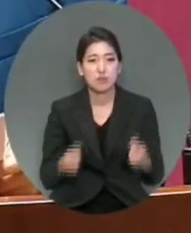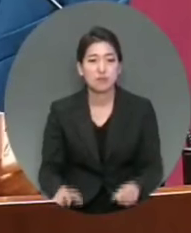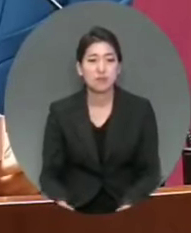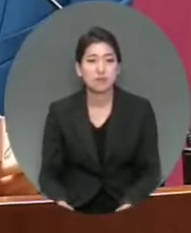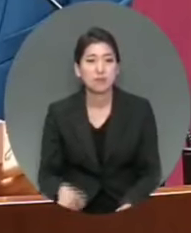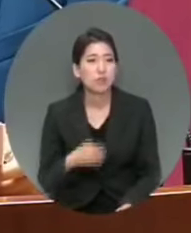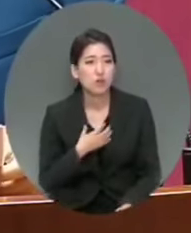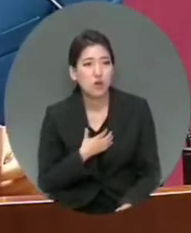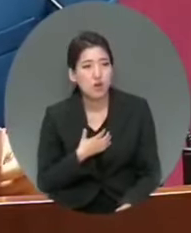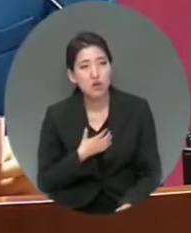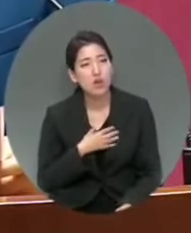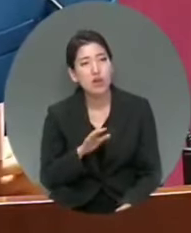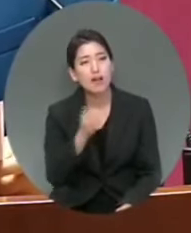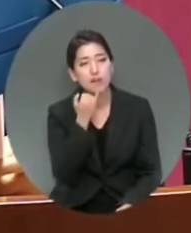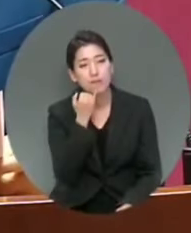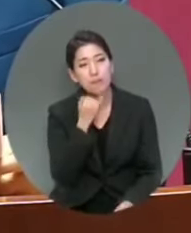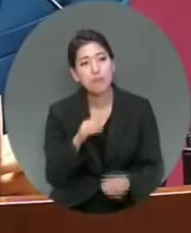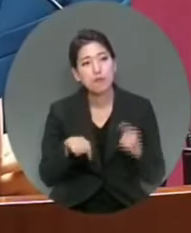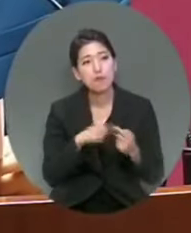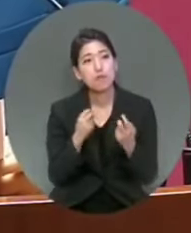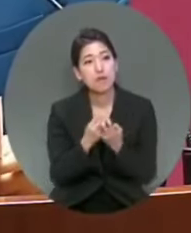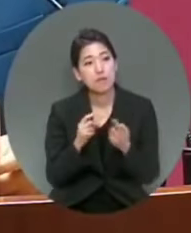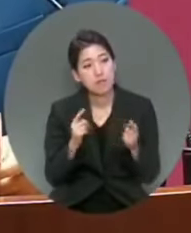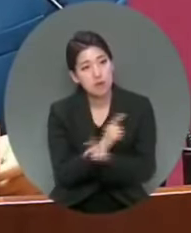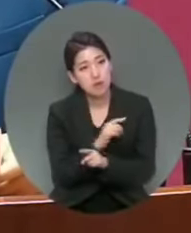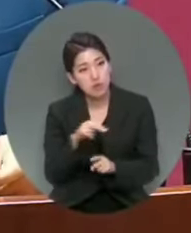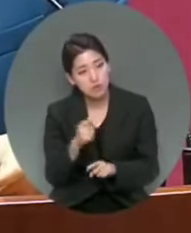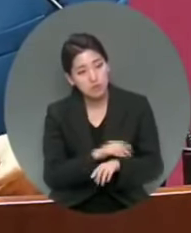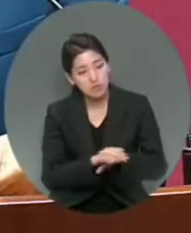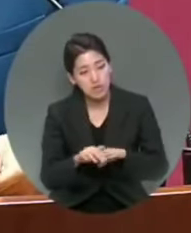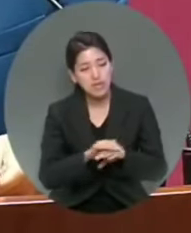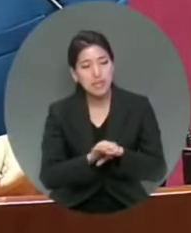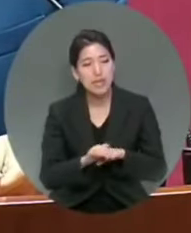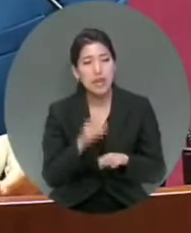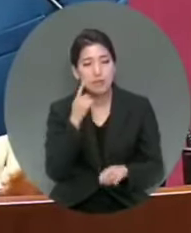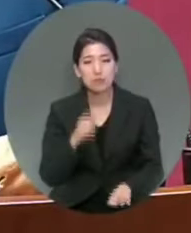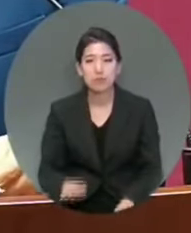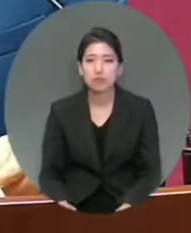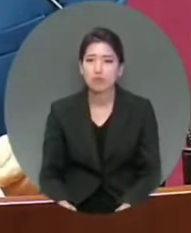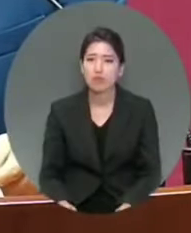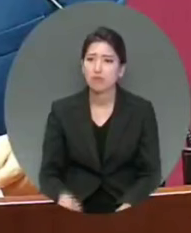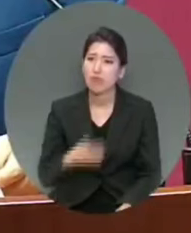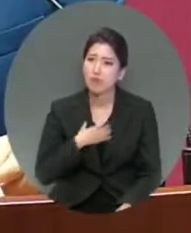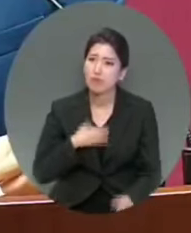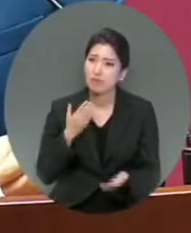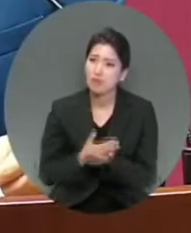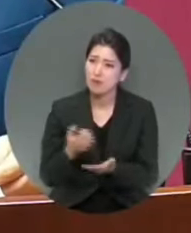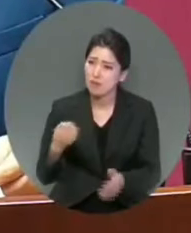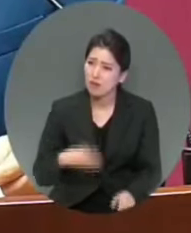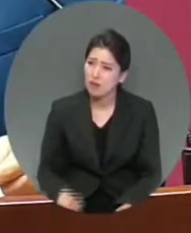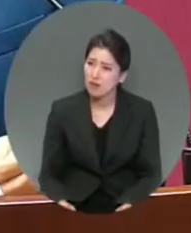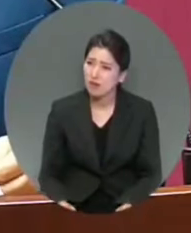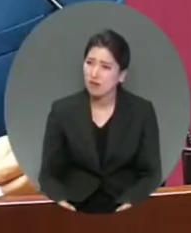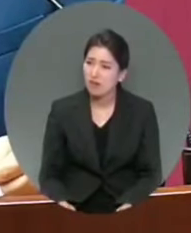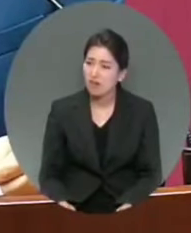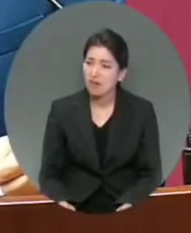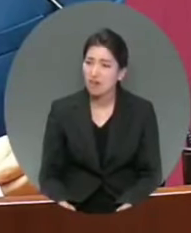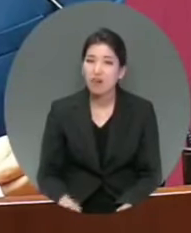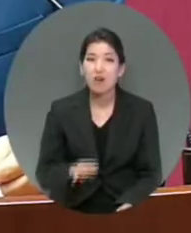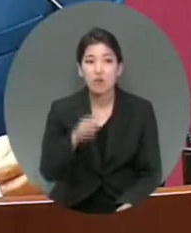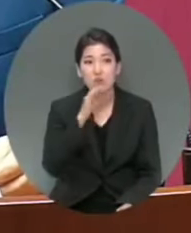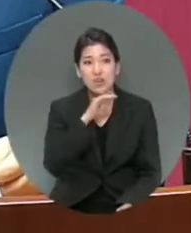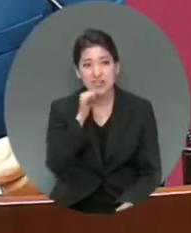않도록 체계를 운영 방식 전환해도 제가 이렇게까지 설명을 드렸는데 어떻게 저한테 걱정하지 않도록 예, 효과성을 높일 수 있도록